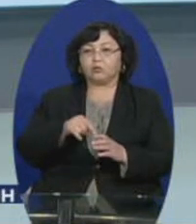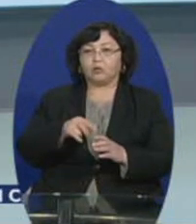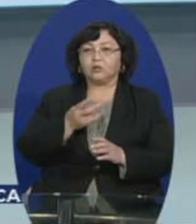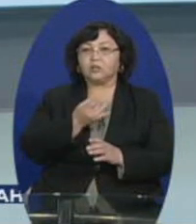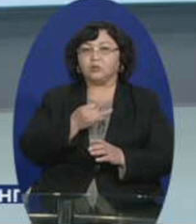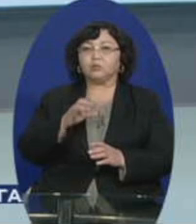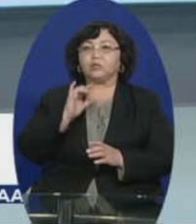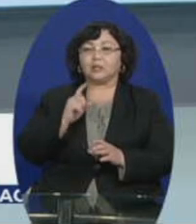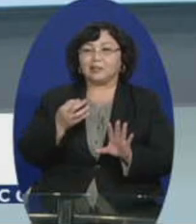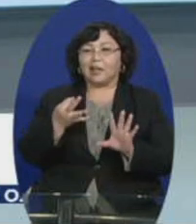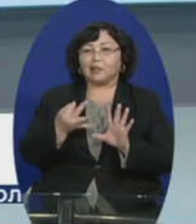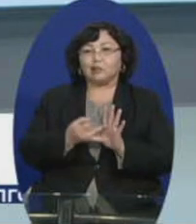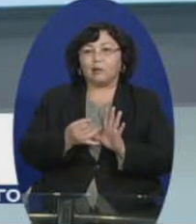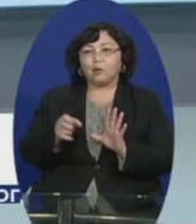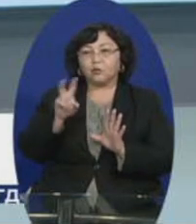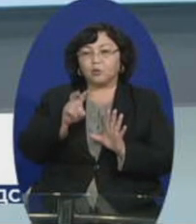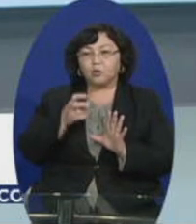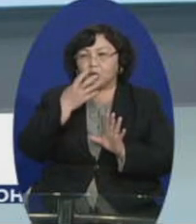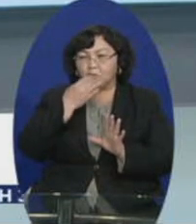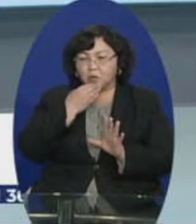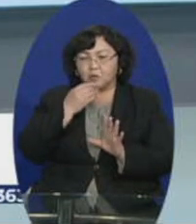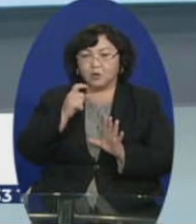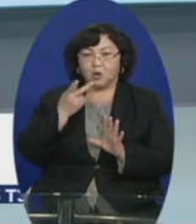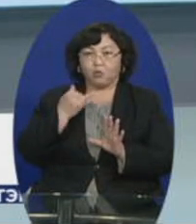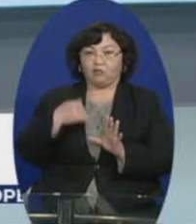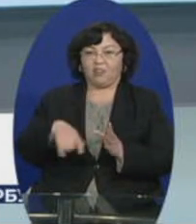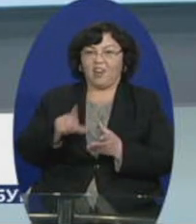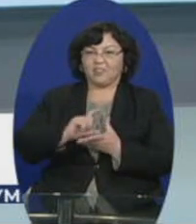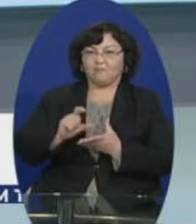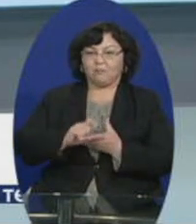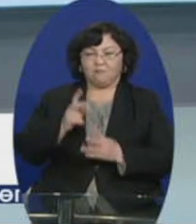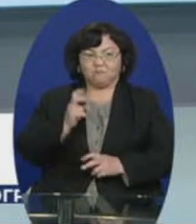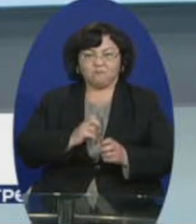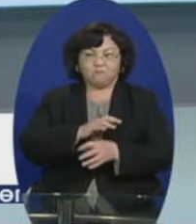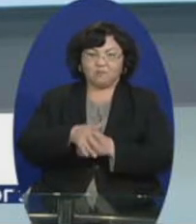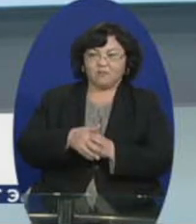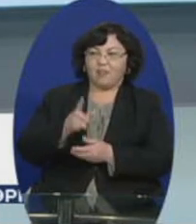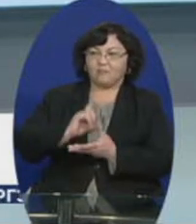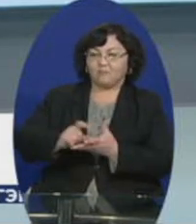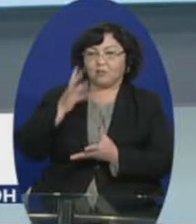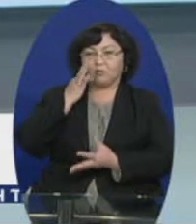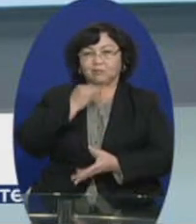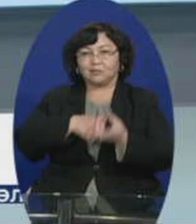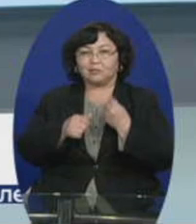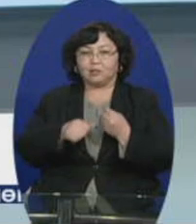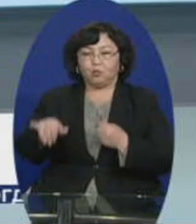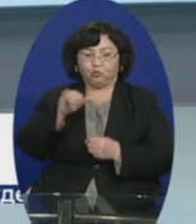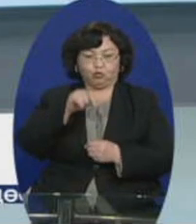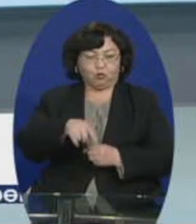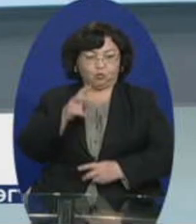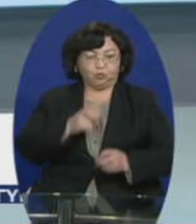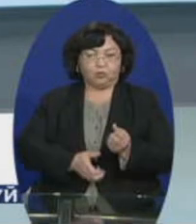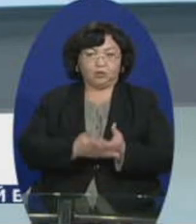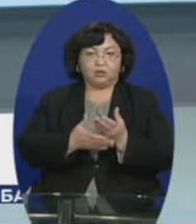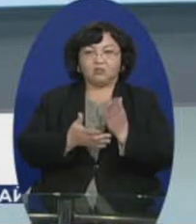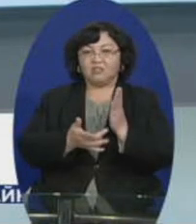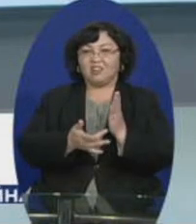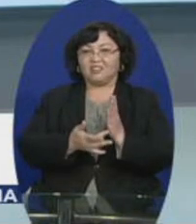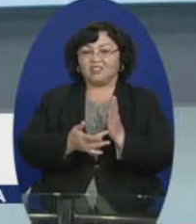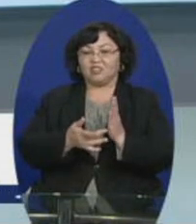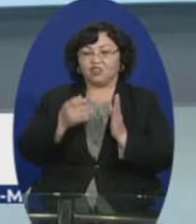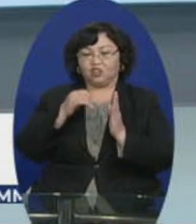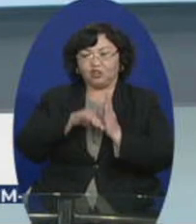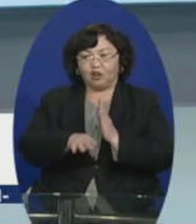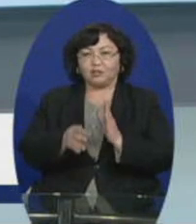доллар хүрэхгүй байсан бол өнөөдөр экспорт нь чиглэсэн бодлого явуулж дотоодын үйлдвэрлэлийг дэмжин техник технологиг нэвтрүүлэн хөрөнгө оруулалтыг